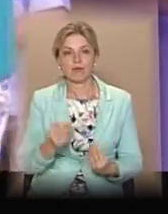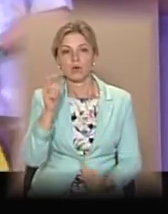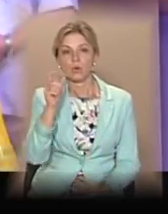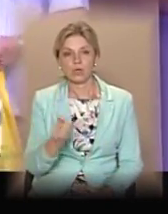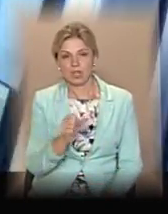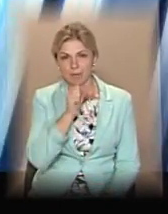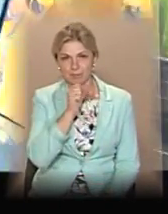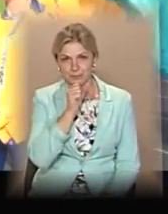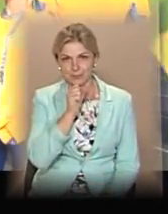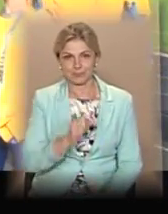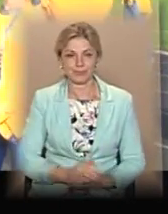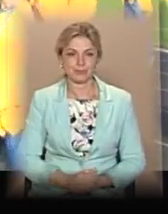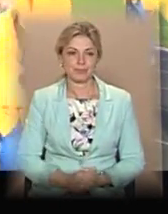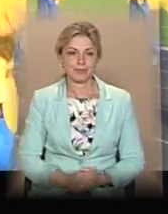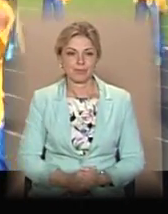похилого віку.